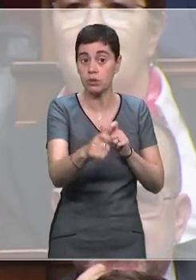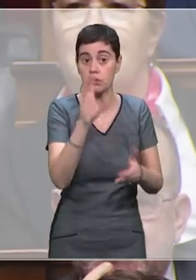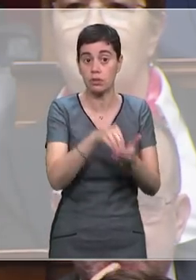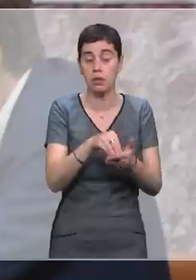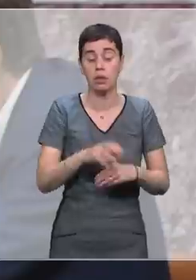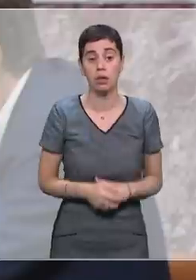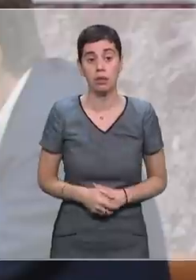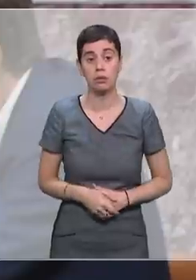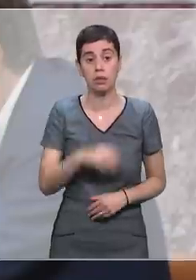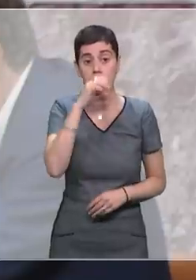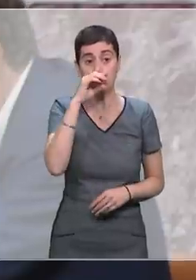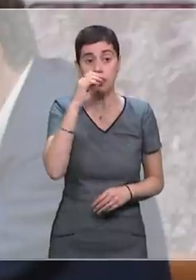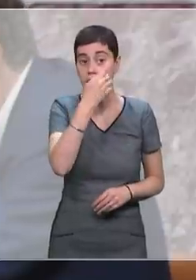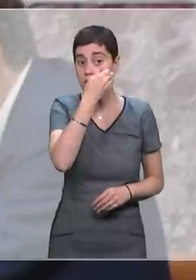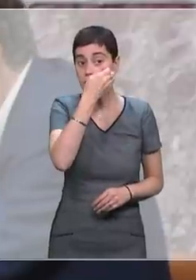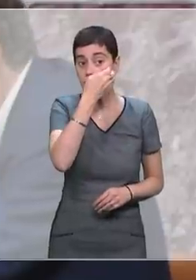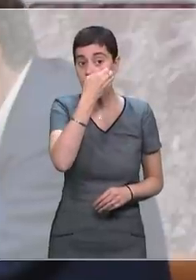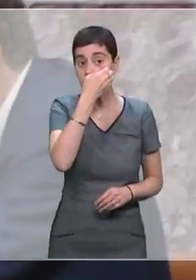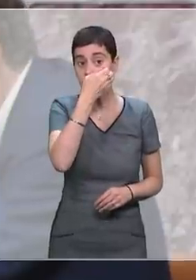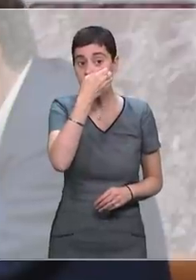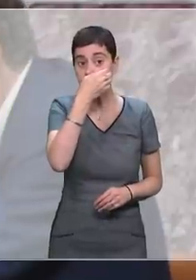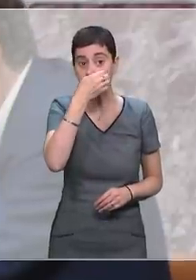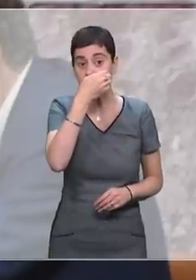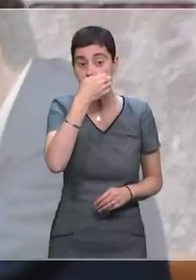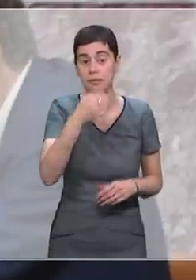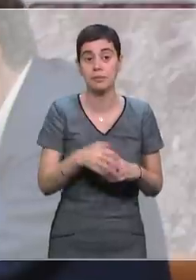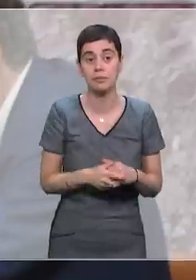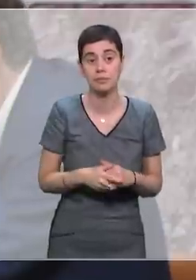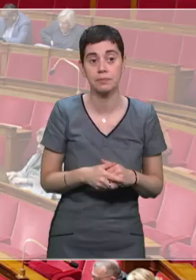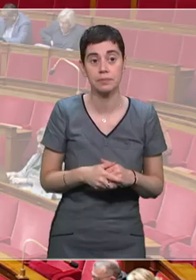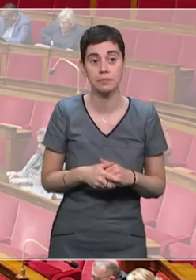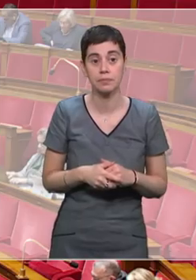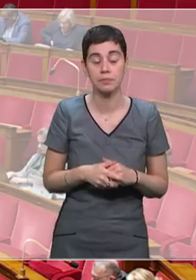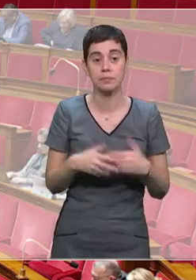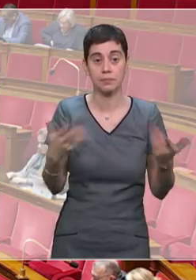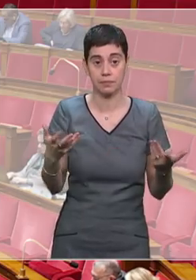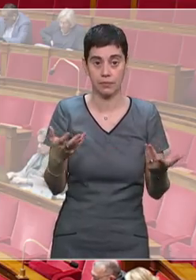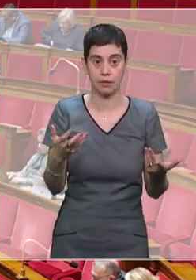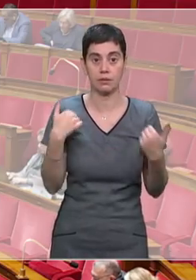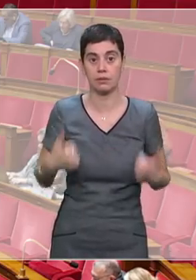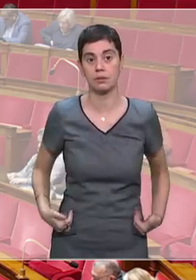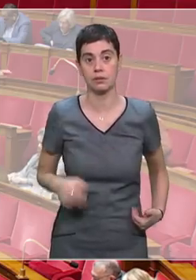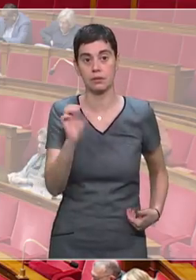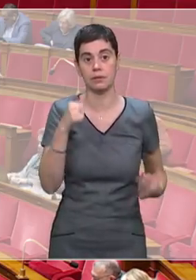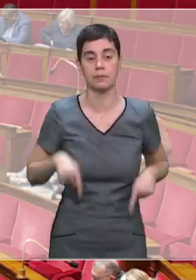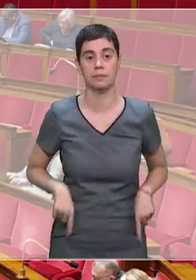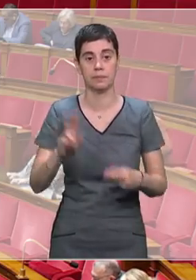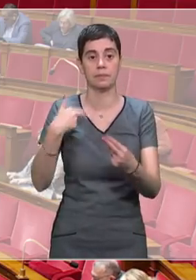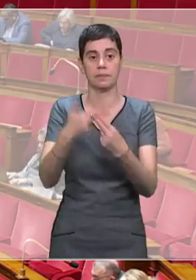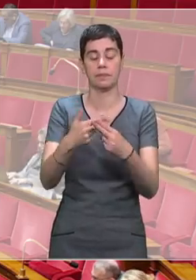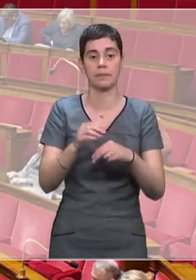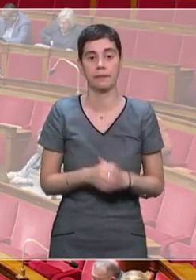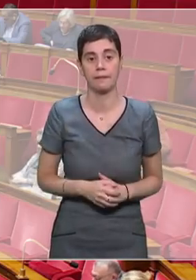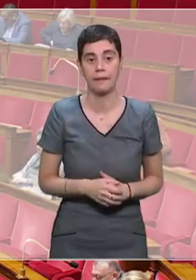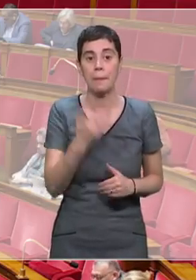beaucoup. Merci, mon cher collègue. La parole est à Madame la Première ministre. Merci,